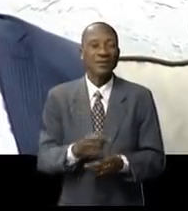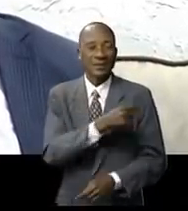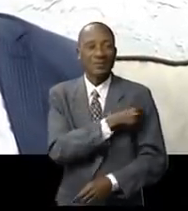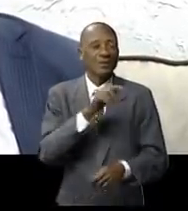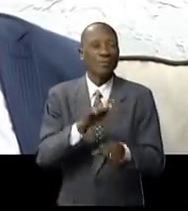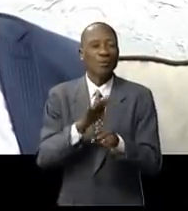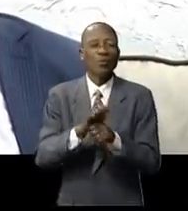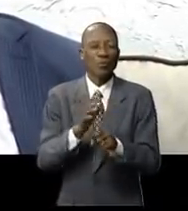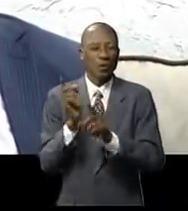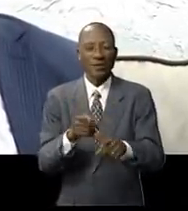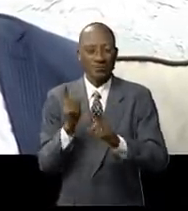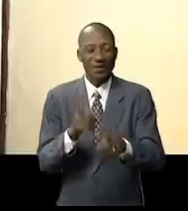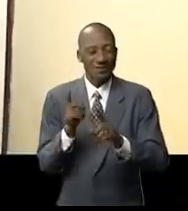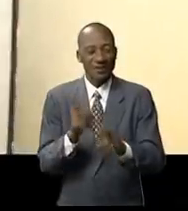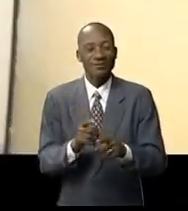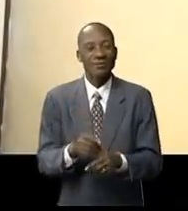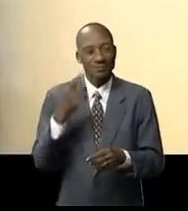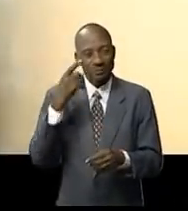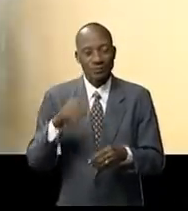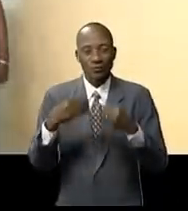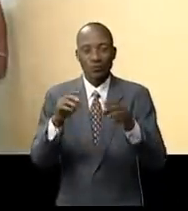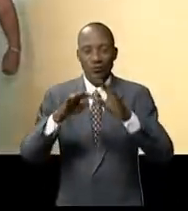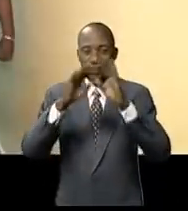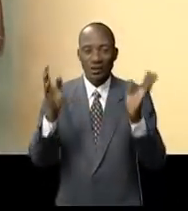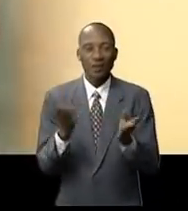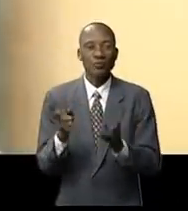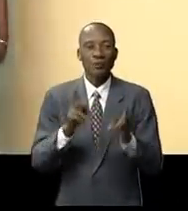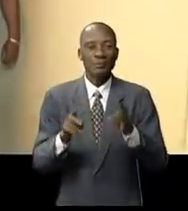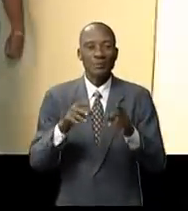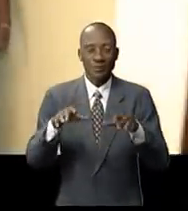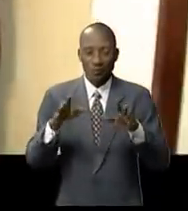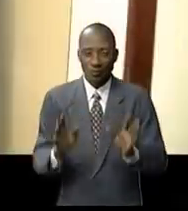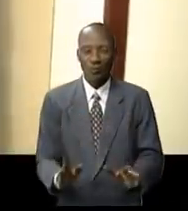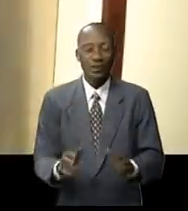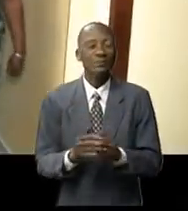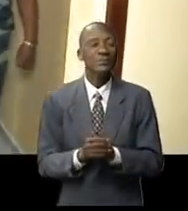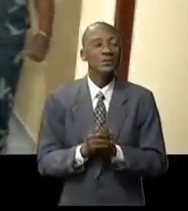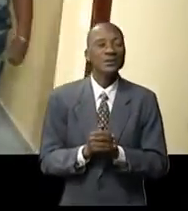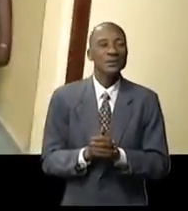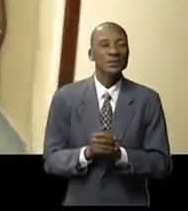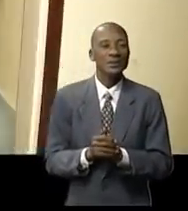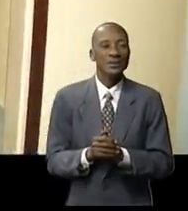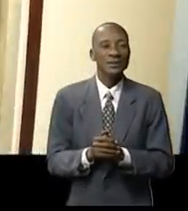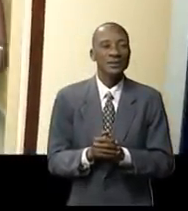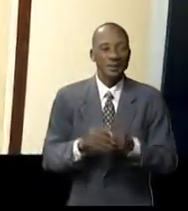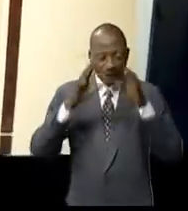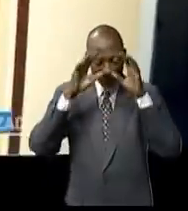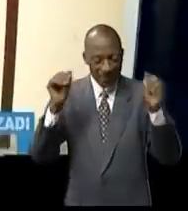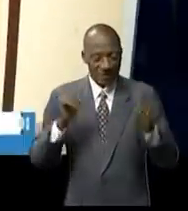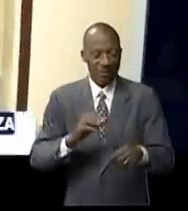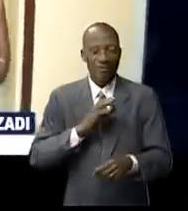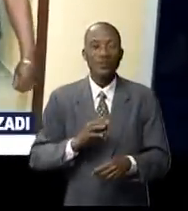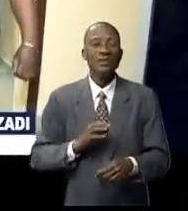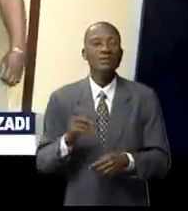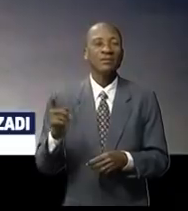qui sont pris, c'est pour 26 millions de doses. Le président de la République, Félix-Antoine Tshisekedi Tshilombo, a mis à la disposition de membres